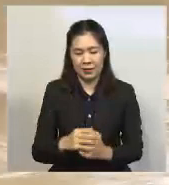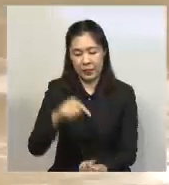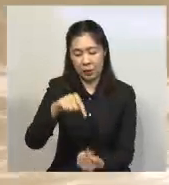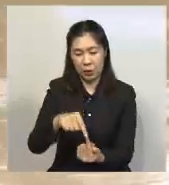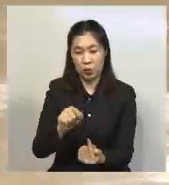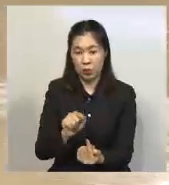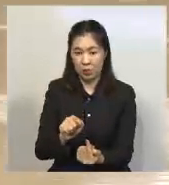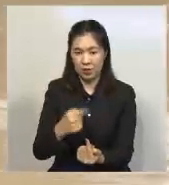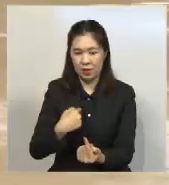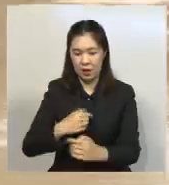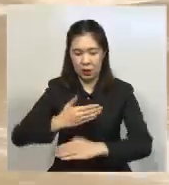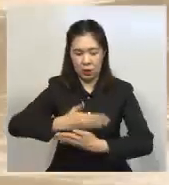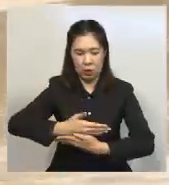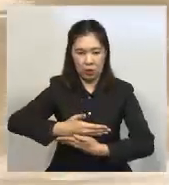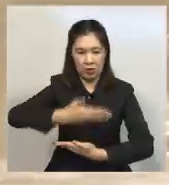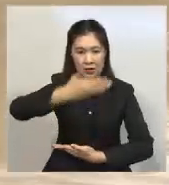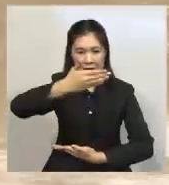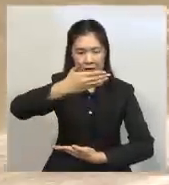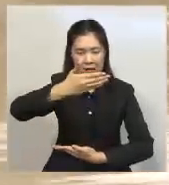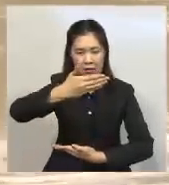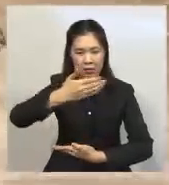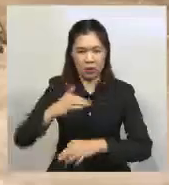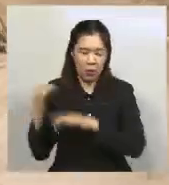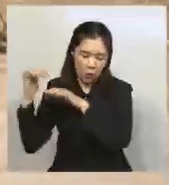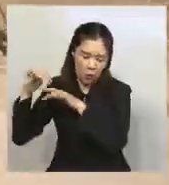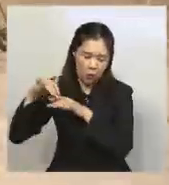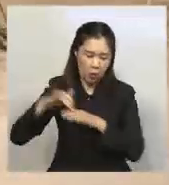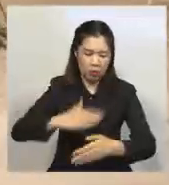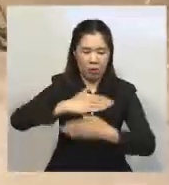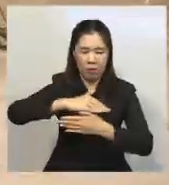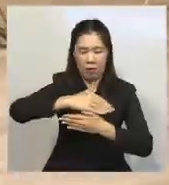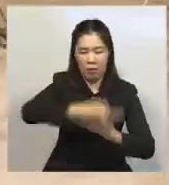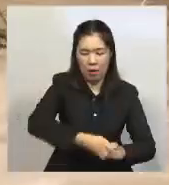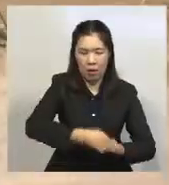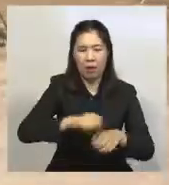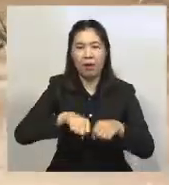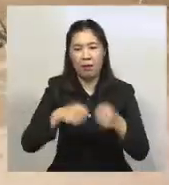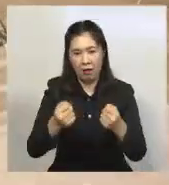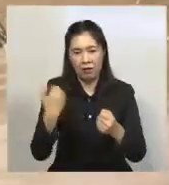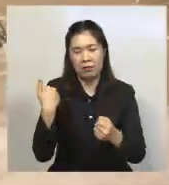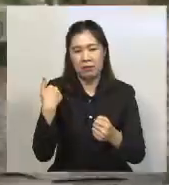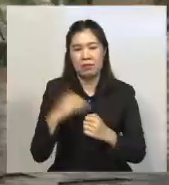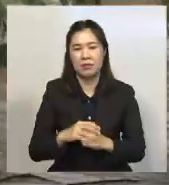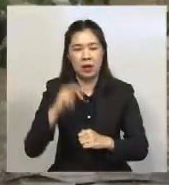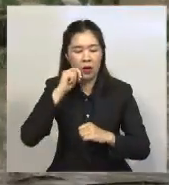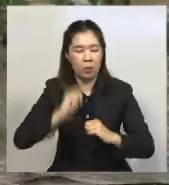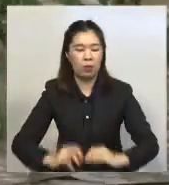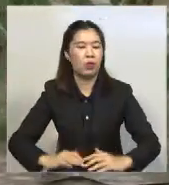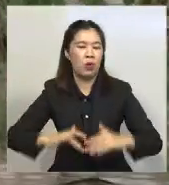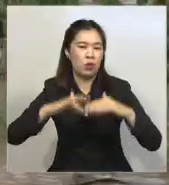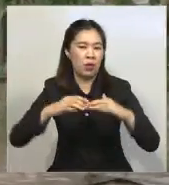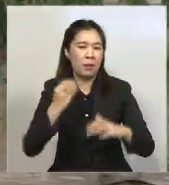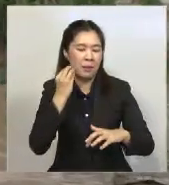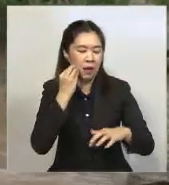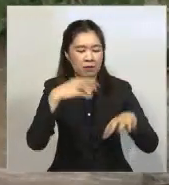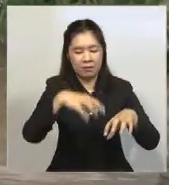คะที่คันกั้นน้ำถูกน้ำยมพัดแรงจนพังเสียหายน้ำเข้าพื้นที่เกษตรกรแล้วก็บ้านเรือนของประชาช